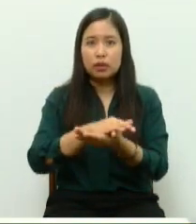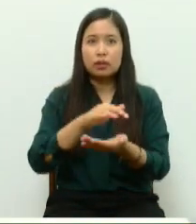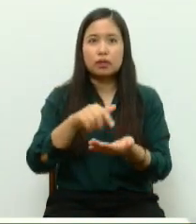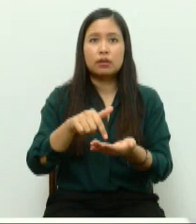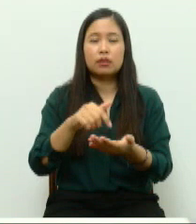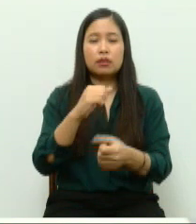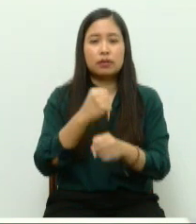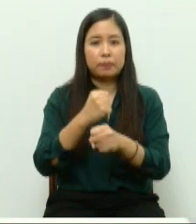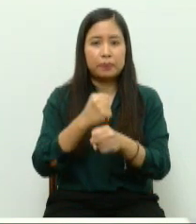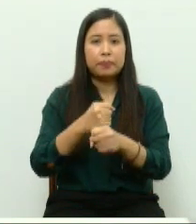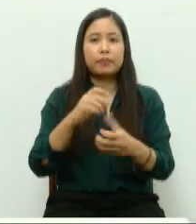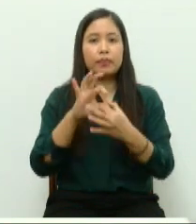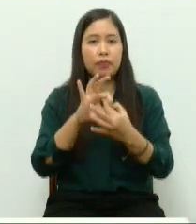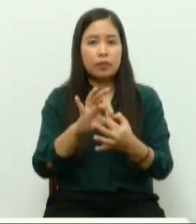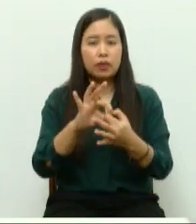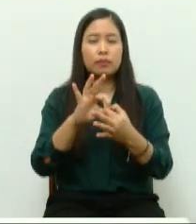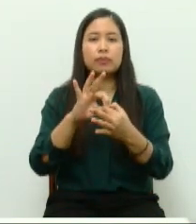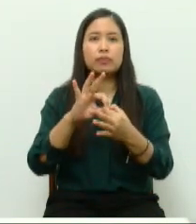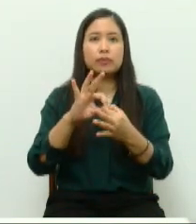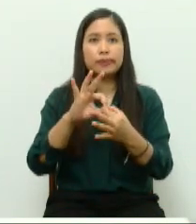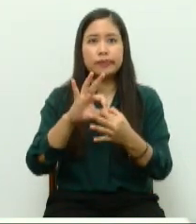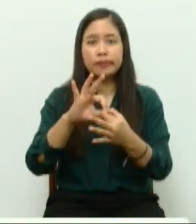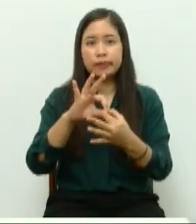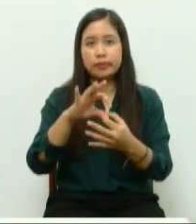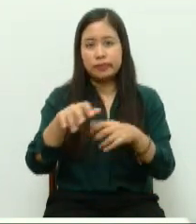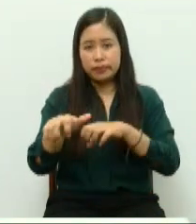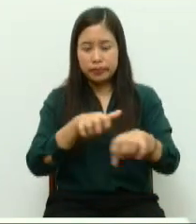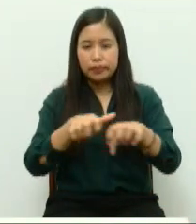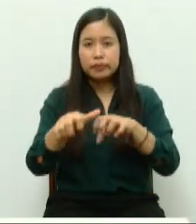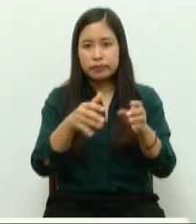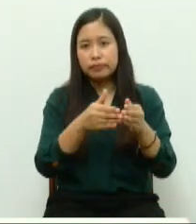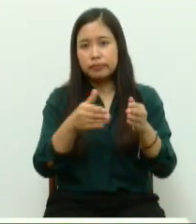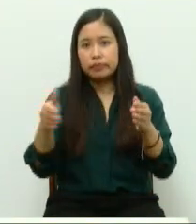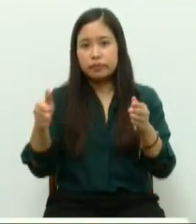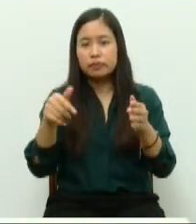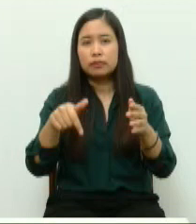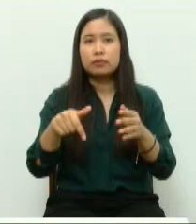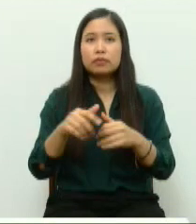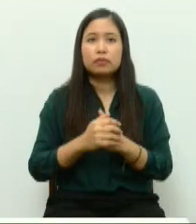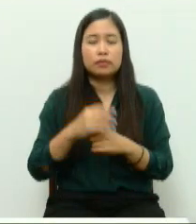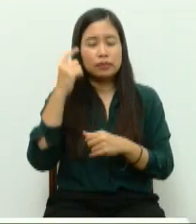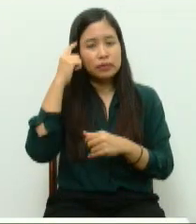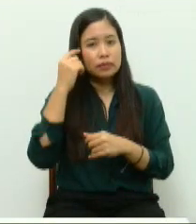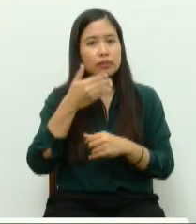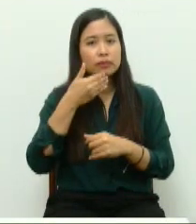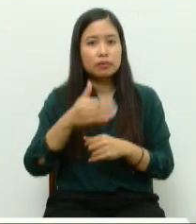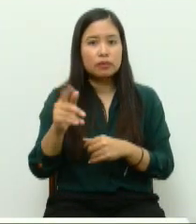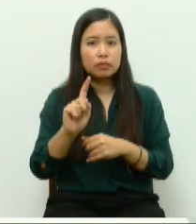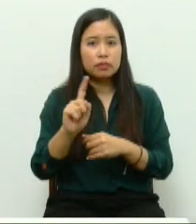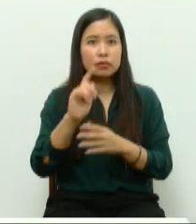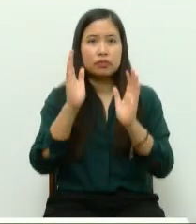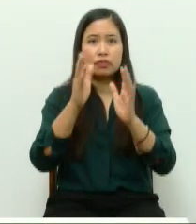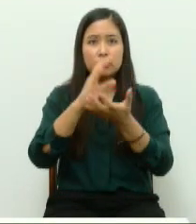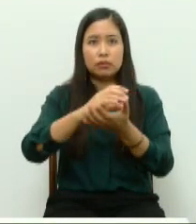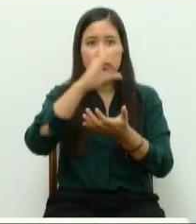ได้ดำเนินการในส่วนตรงนี้ให้เป็นไปตามระเบียบและแนวทางและก็ขอให้ใช้และบอกนักเรียนเสมอว่านักเรียนที่เข้าสอบนั้นเราต้อง